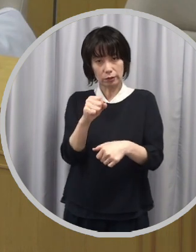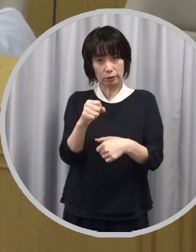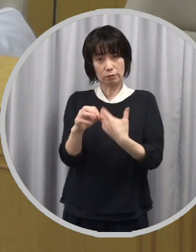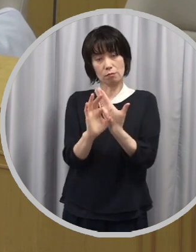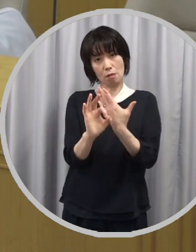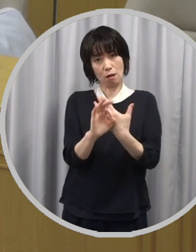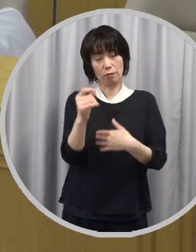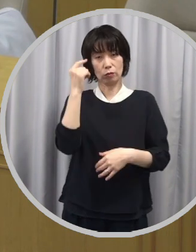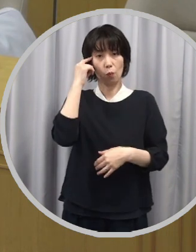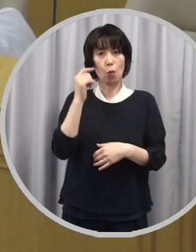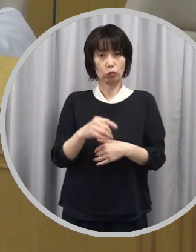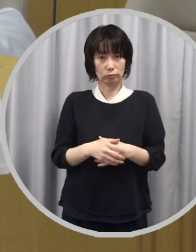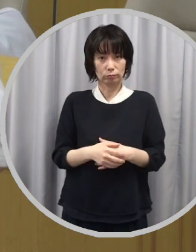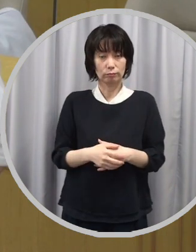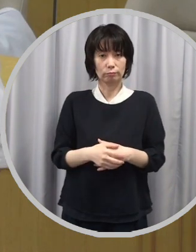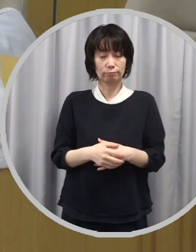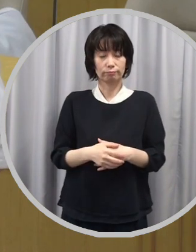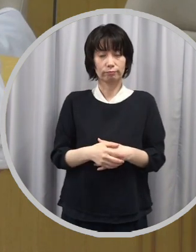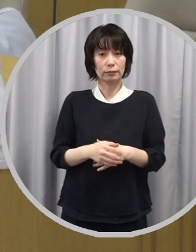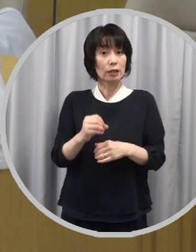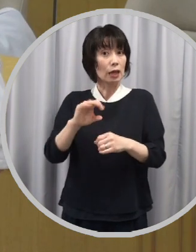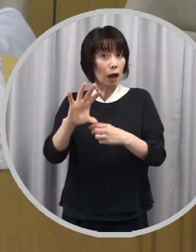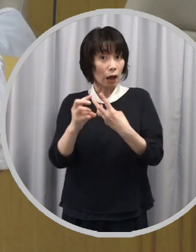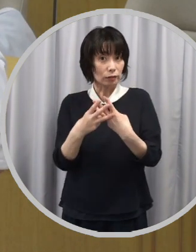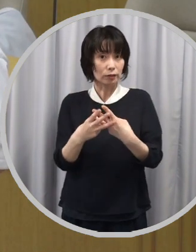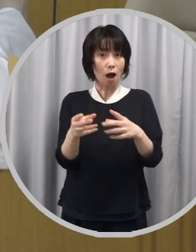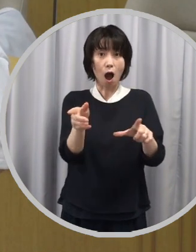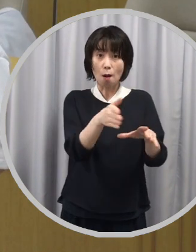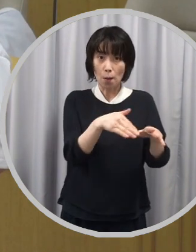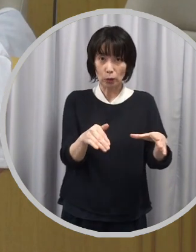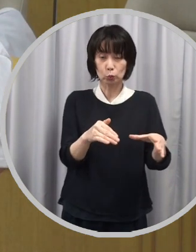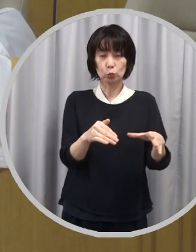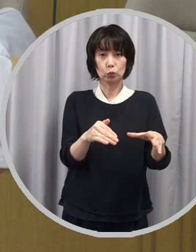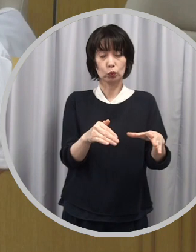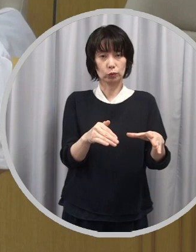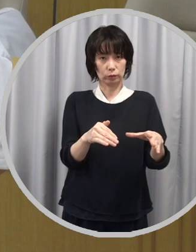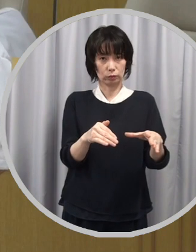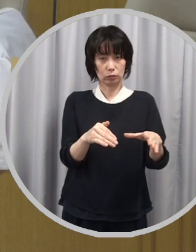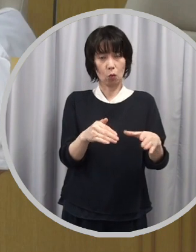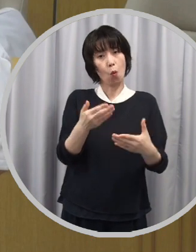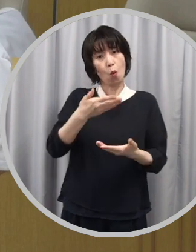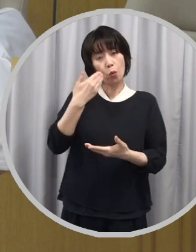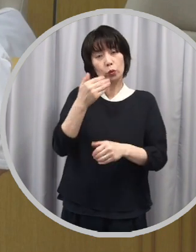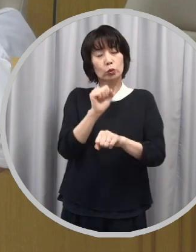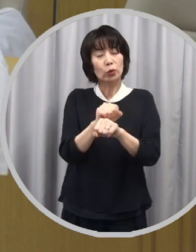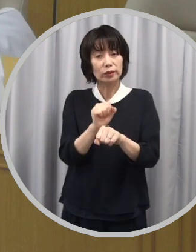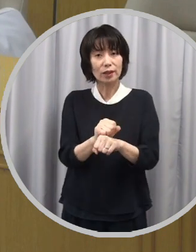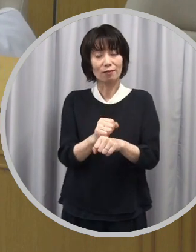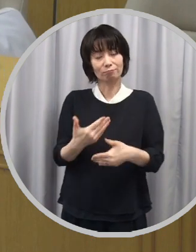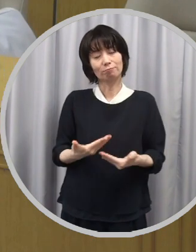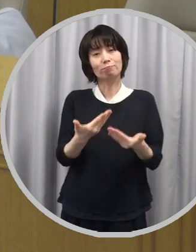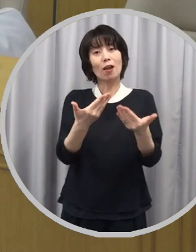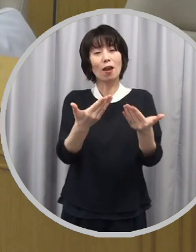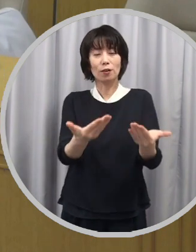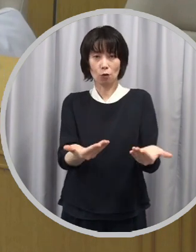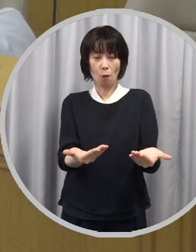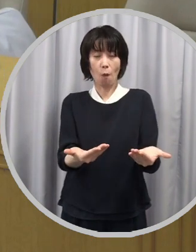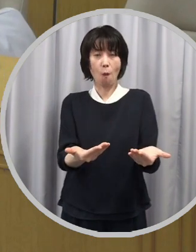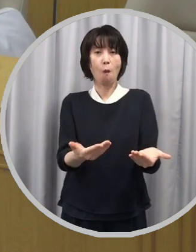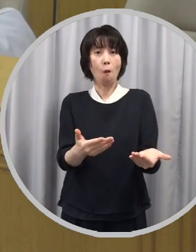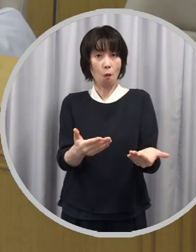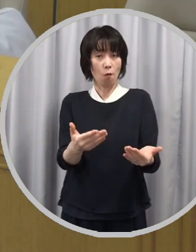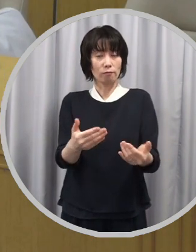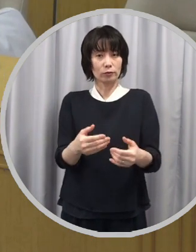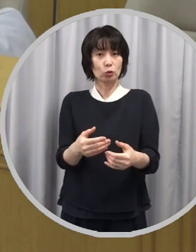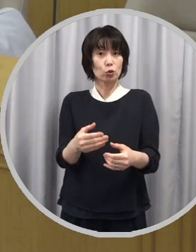でないかと。また厚作浜松区における浜の食材の 提供の